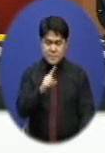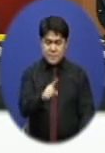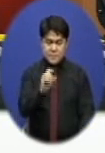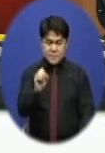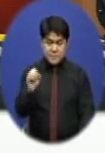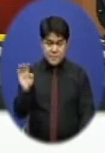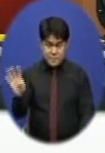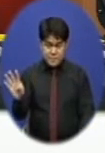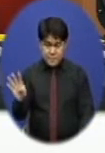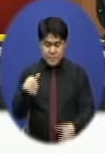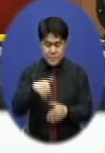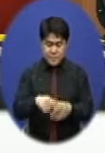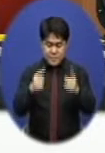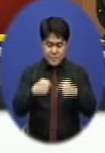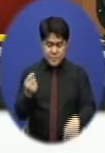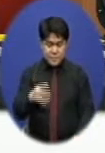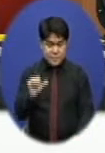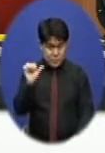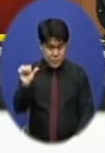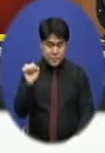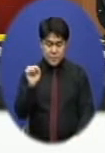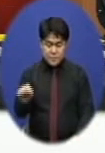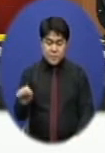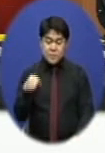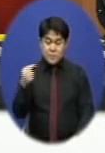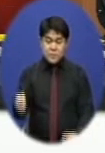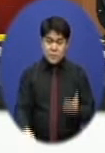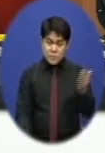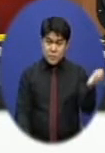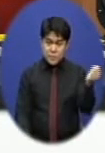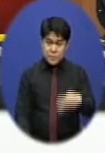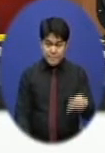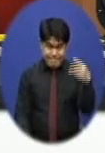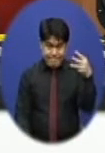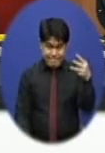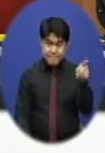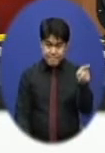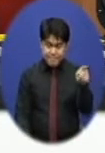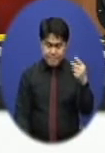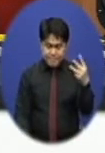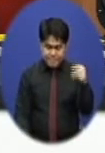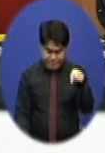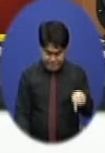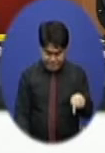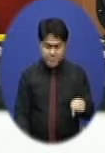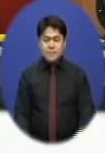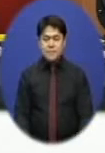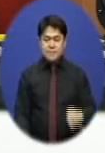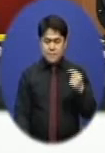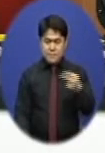ARS 060-608-1004번입니다. 네. 심사투표 번호가 5번입니다. 5번을 누르신 다음에 네. 3번 참여자기 때문에 네. 3번을